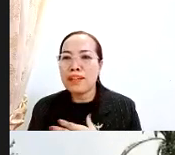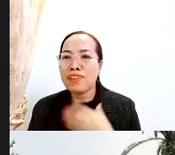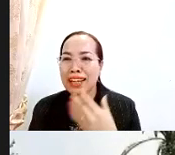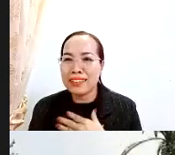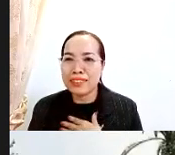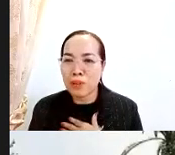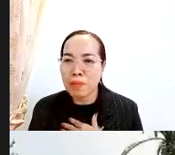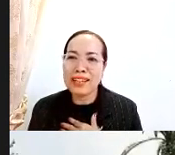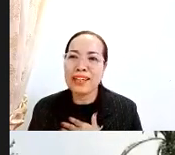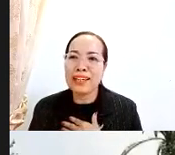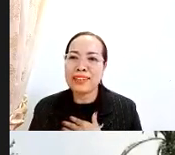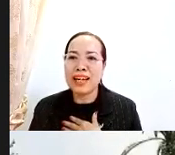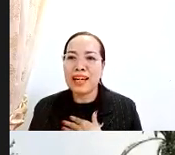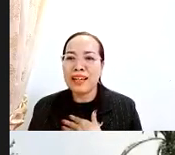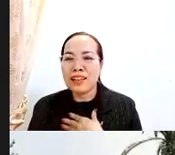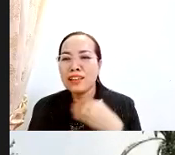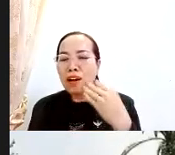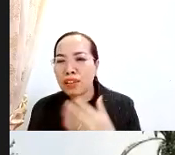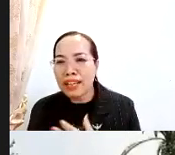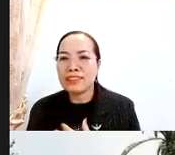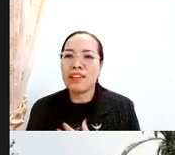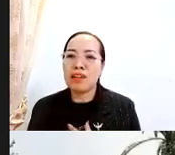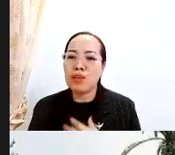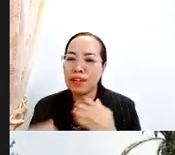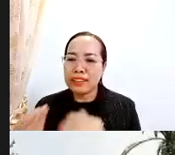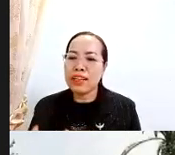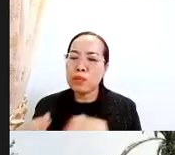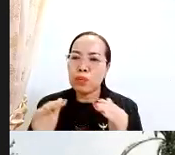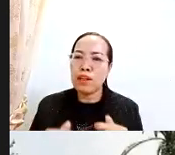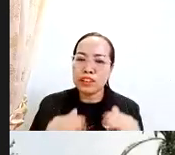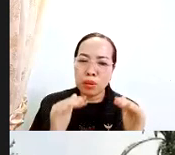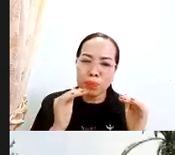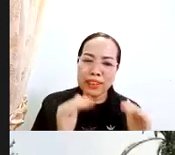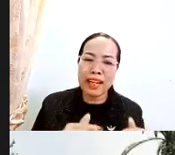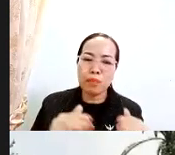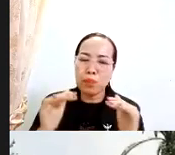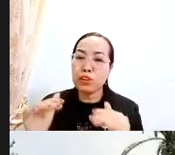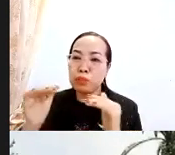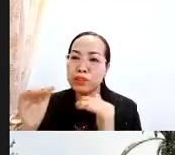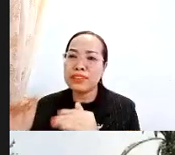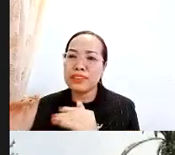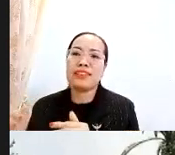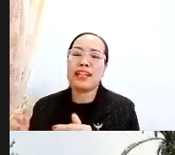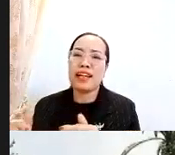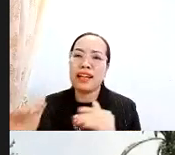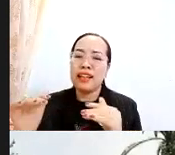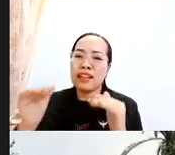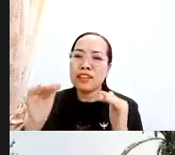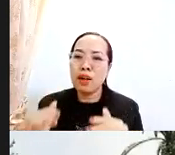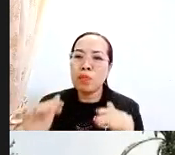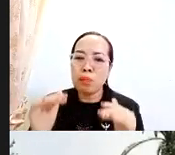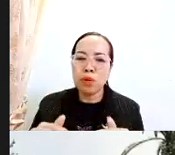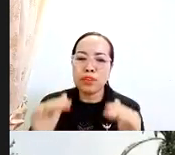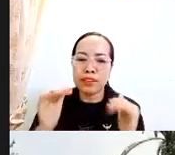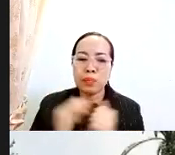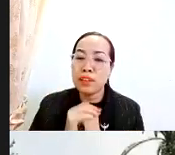mến online tại sọc mai tê chà cứ online sở ca lô lại như hơi bà thua nhóm miên thăm mà cô chùm nưa chưa chạy tha